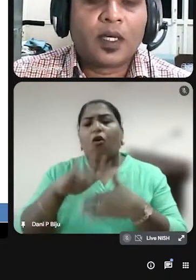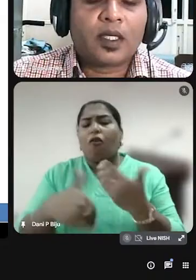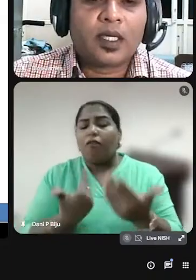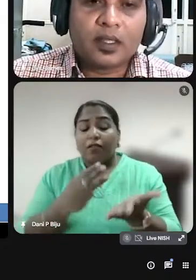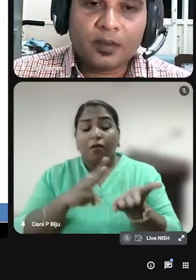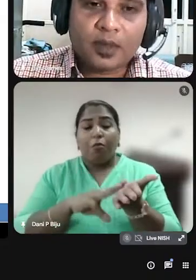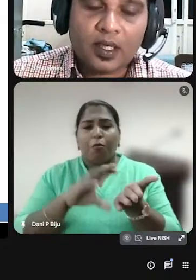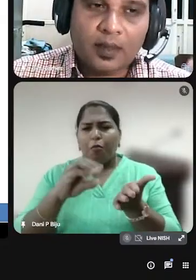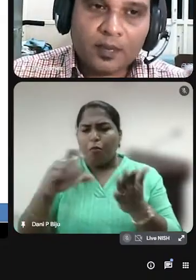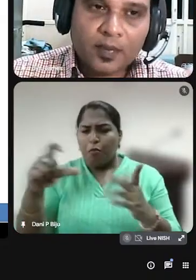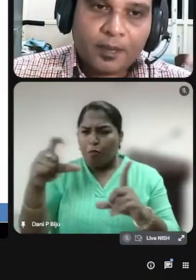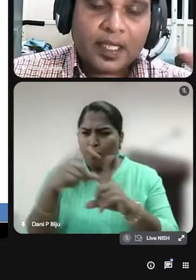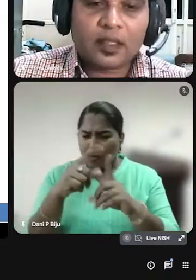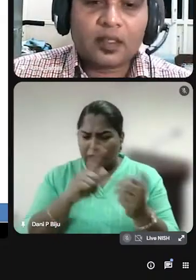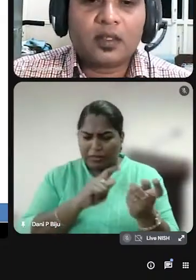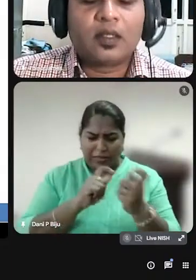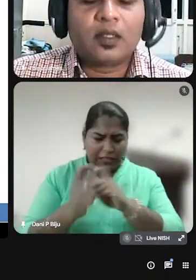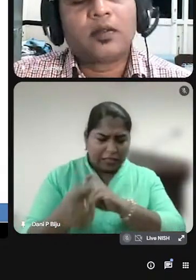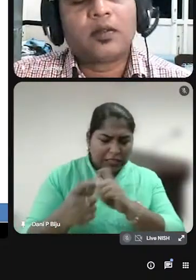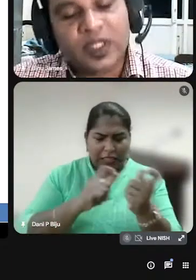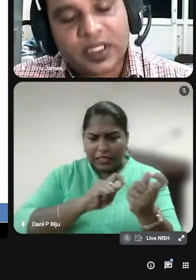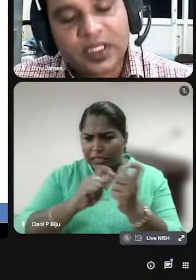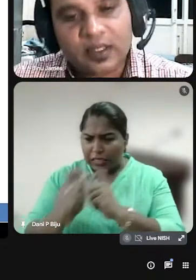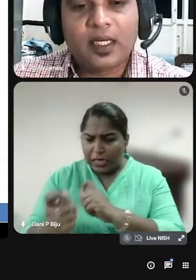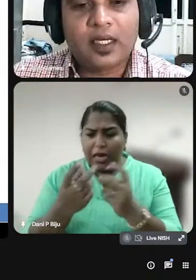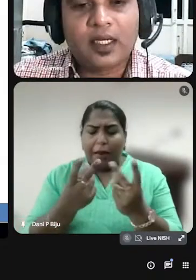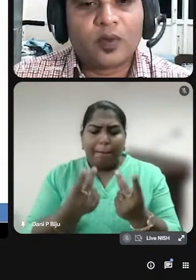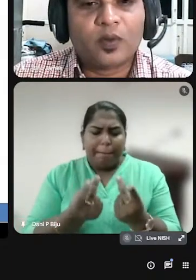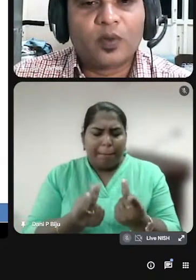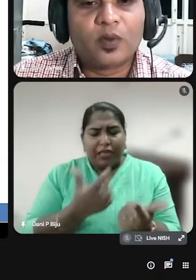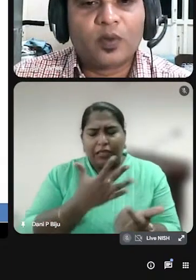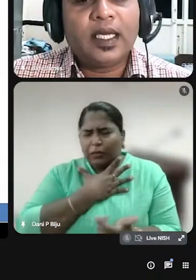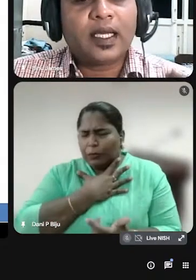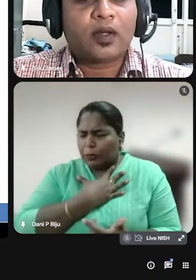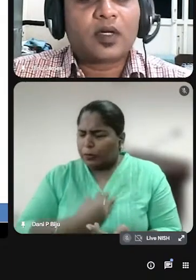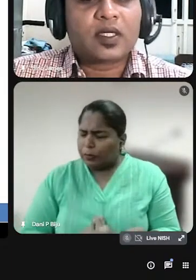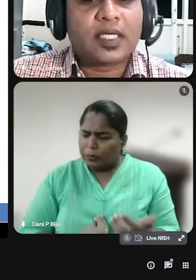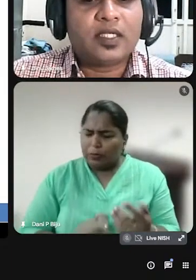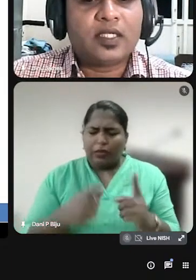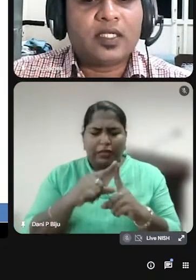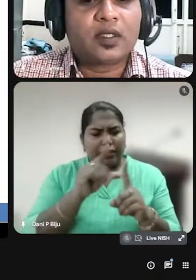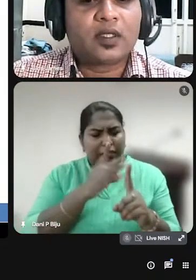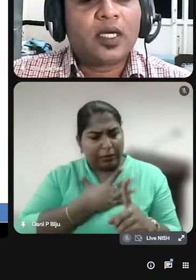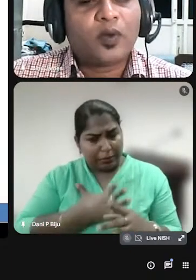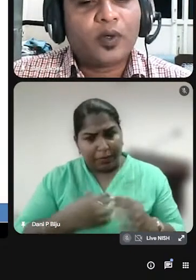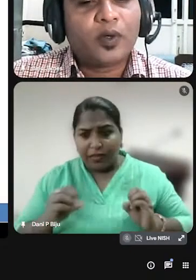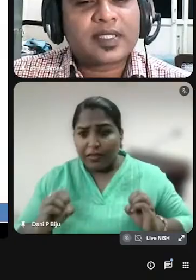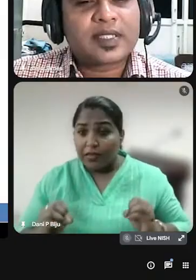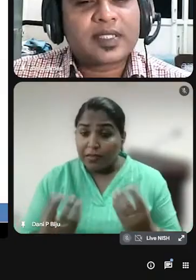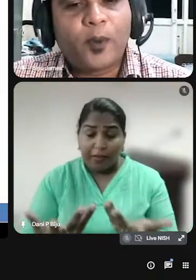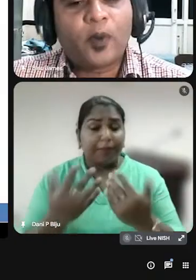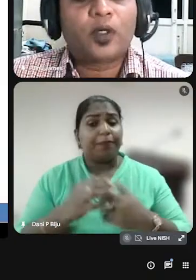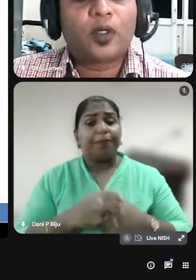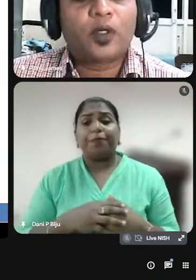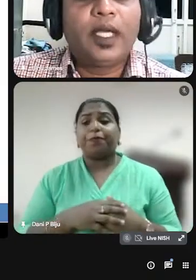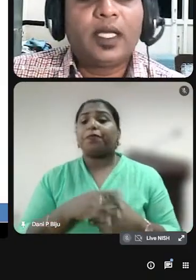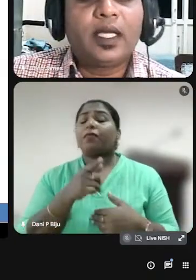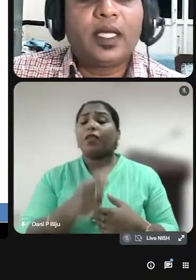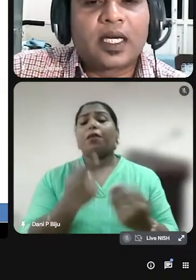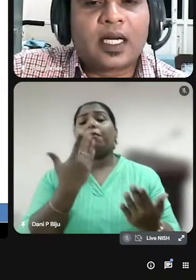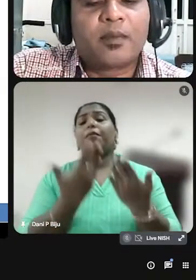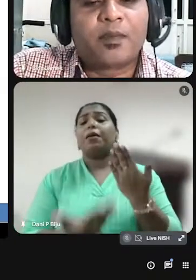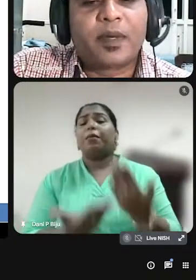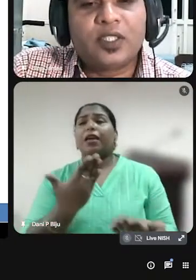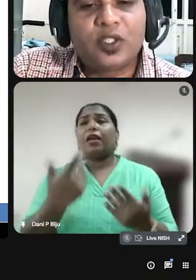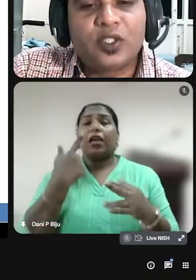വരുന്നു, അതായത് നമുക്ക് ഈ പെട്ടെന്ന് വിഷാദത്തിലേക്ക് പോകുന്നു. ഇങ്ങനെയൊക്കെയുള്ള സ്റ്റേജ് വന്ന് ഒരു സപ്പോർട്ടോട് കൂടിയേ